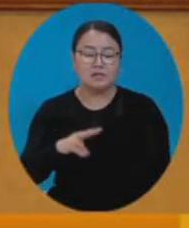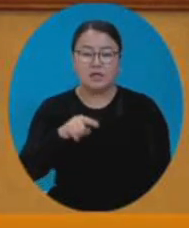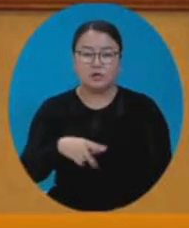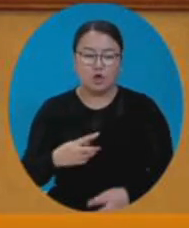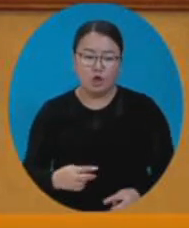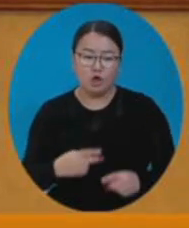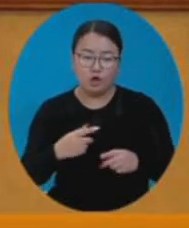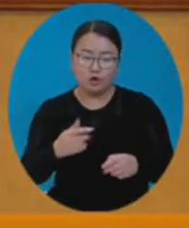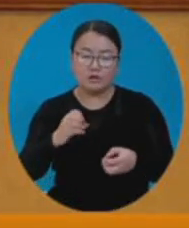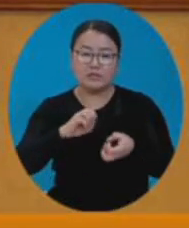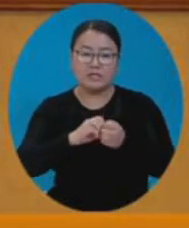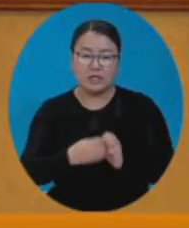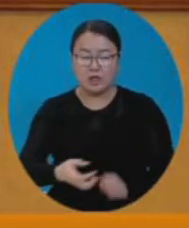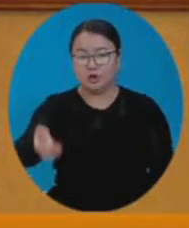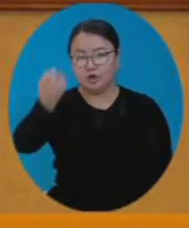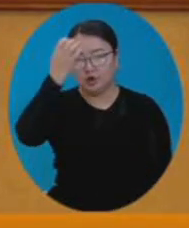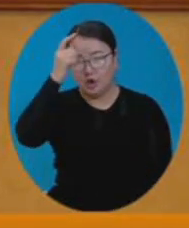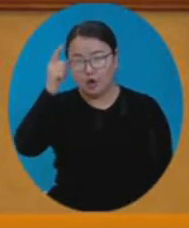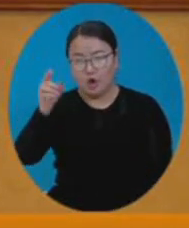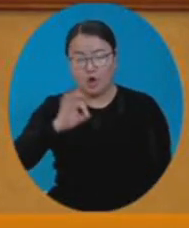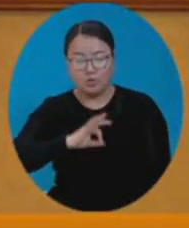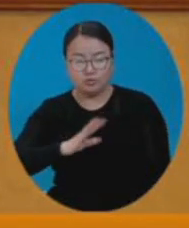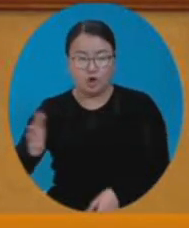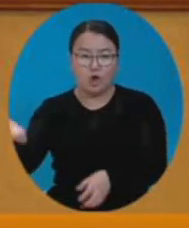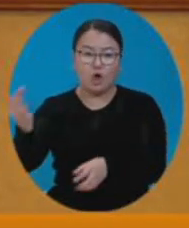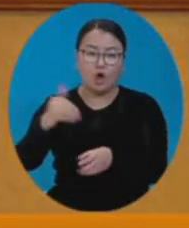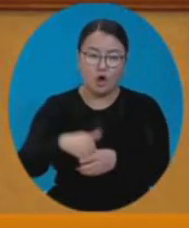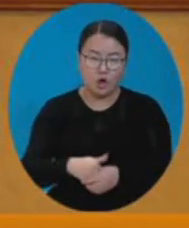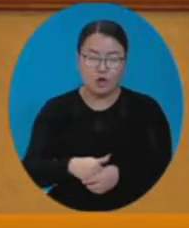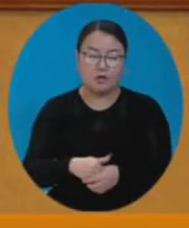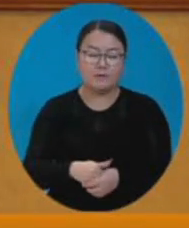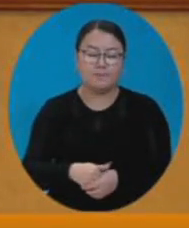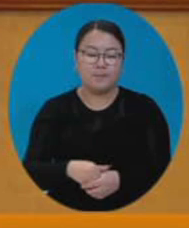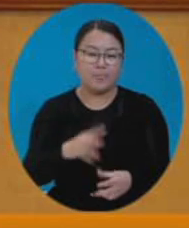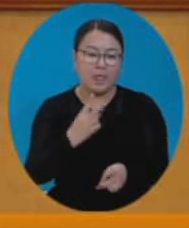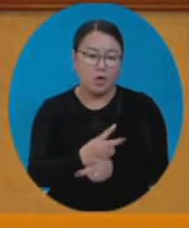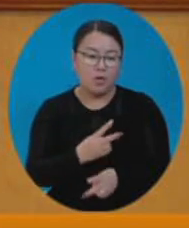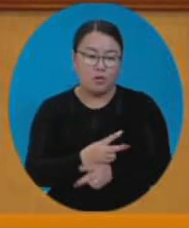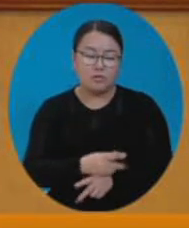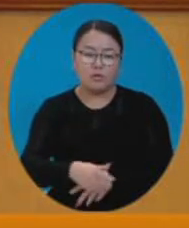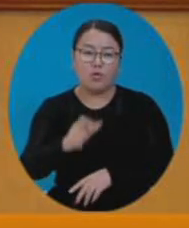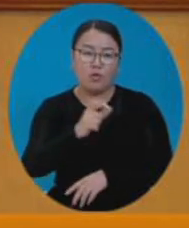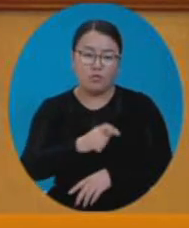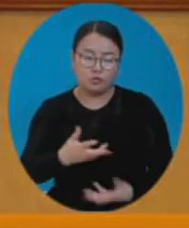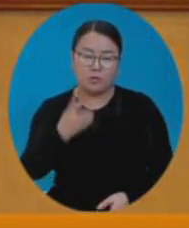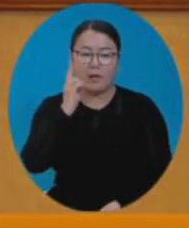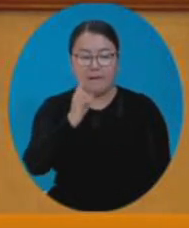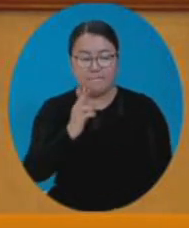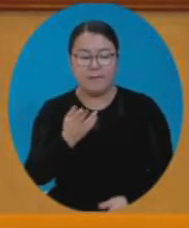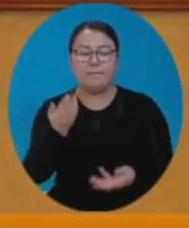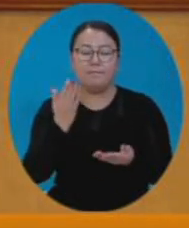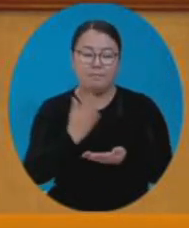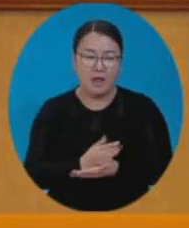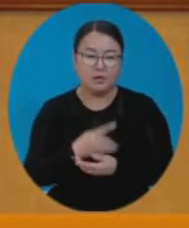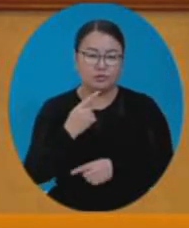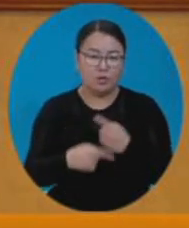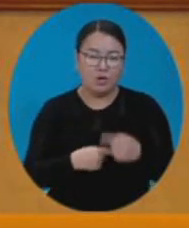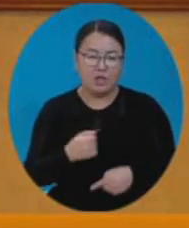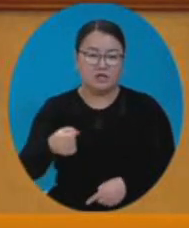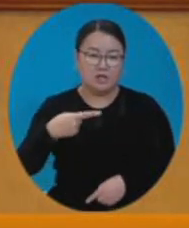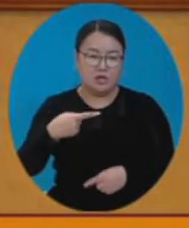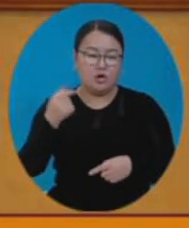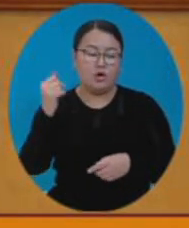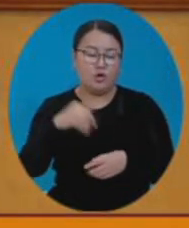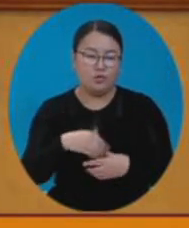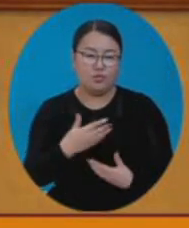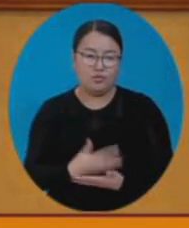өөрчлөлт оруулаад төрийн өмчийн оролцоотой хуулийн этгээд бол буюу компани байна гэсэн ийм зүйлийг бол нэгдүгт бол оруулла.